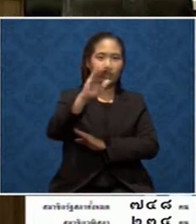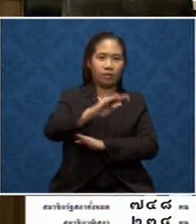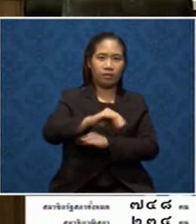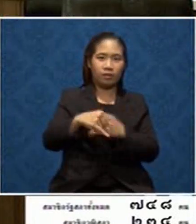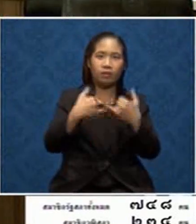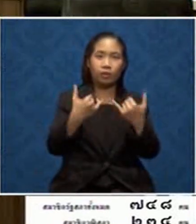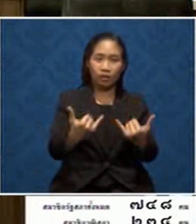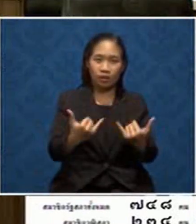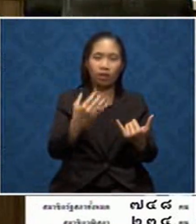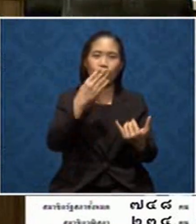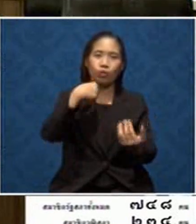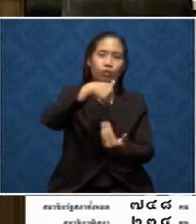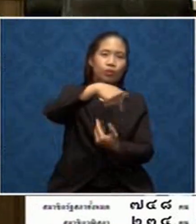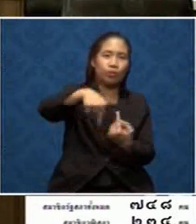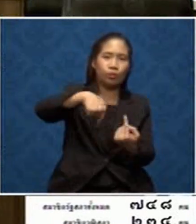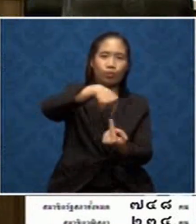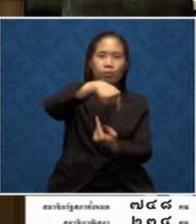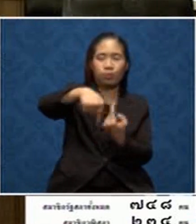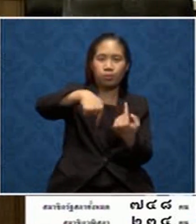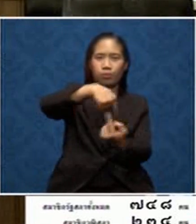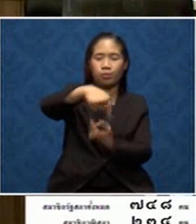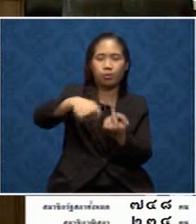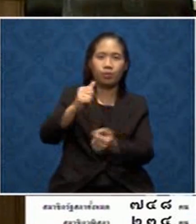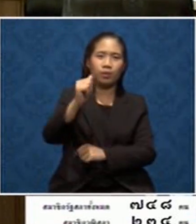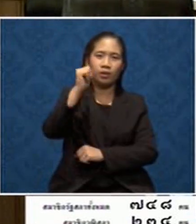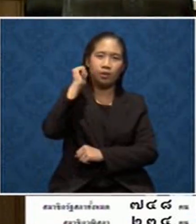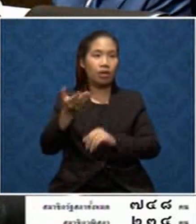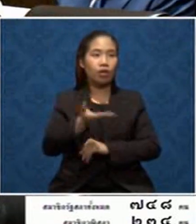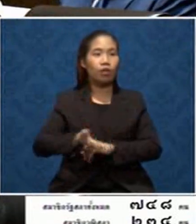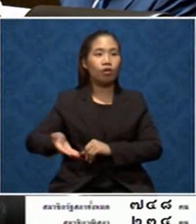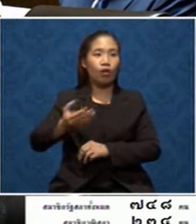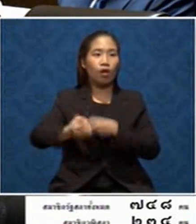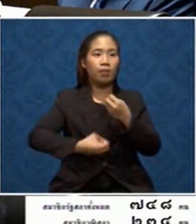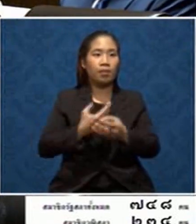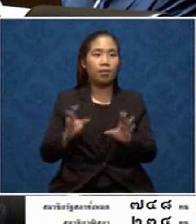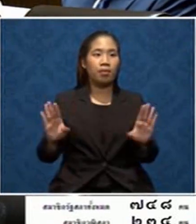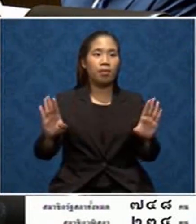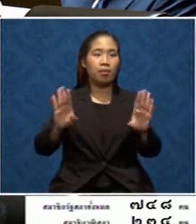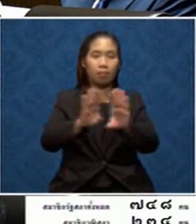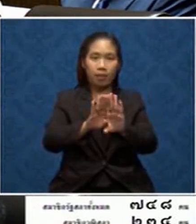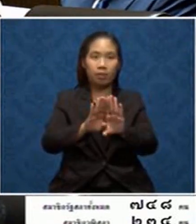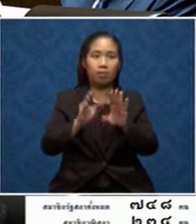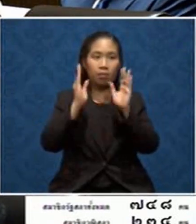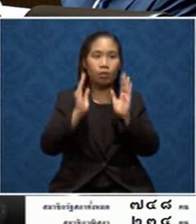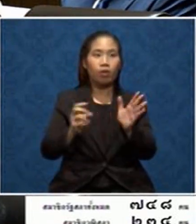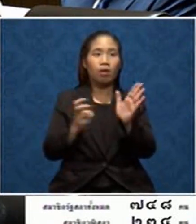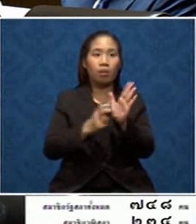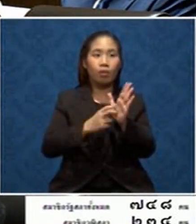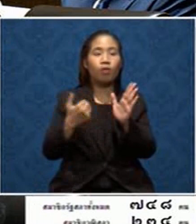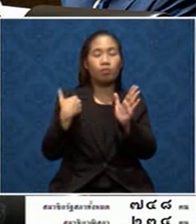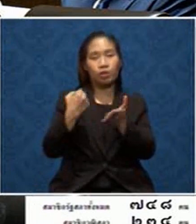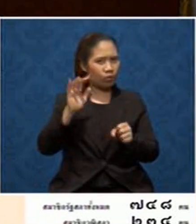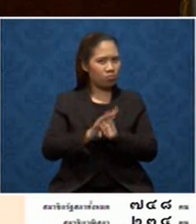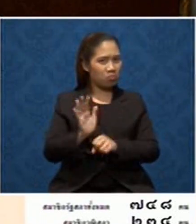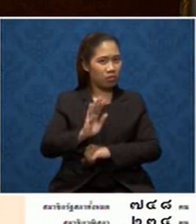พร้อมมีความคิดเห็นอย่างไรบ้างคุณหมอส่วนร่างก็บอกนะคะว่าเรื่องของการเลื่อนประชุมนั้นเป็นอำนาจของประธานรัฐสภาและความเห็น